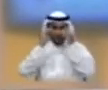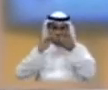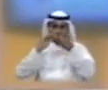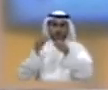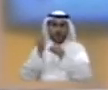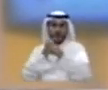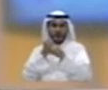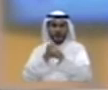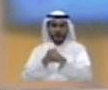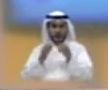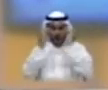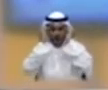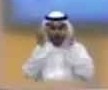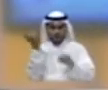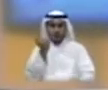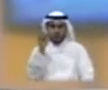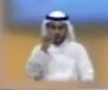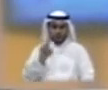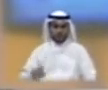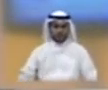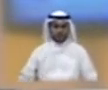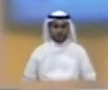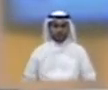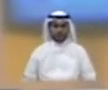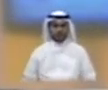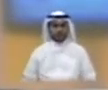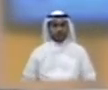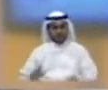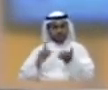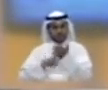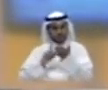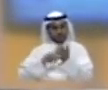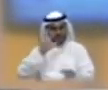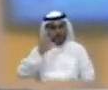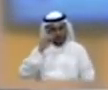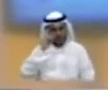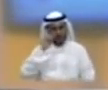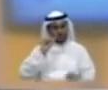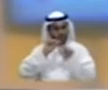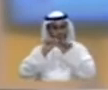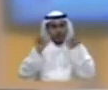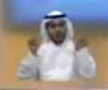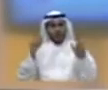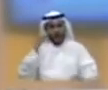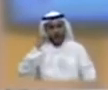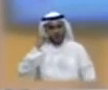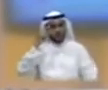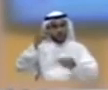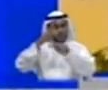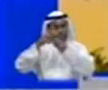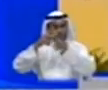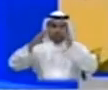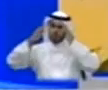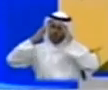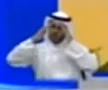المساعدات لهم؟ هل يعني وصلت هذه الرسالة؟ لا، واضح الرساله لهم، وكانوا يعني كل اليافطات